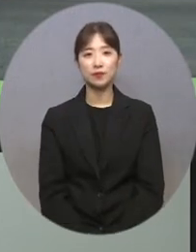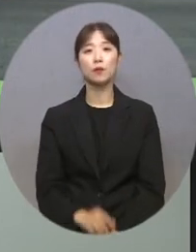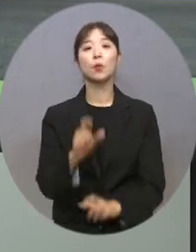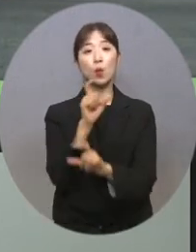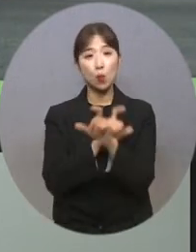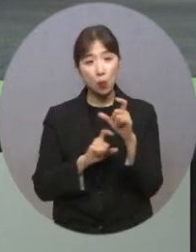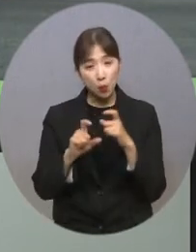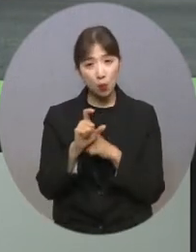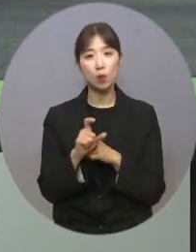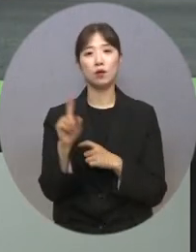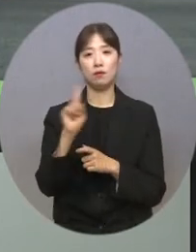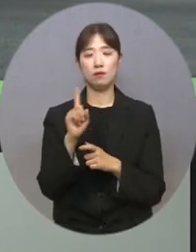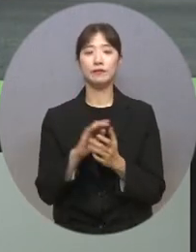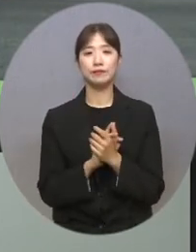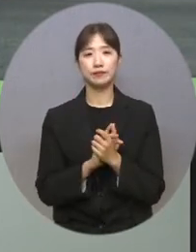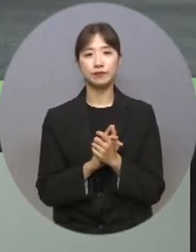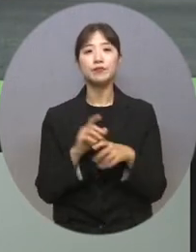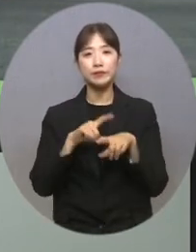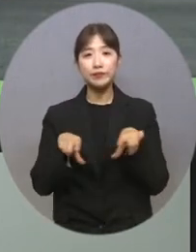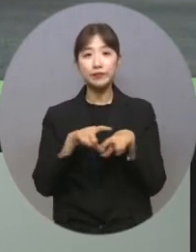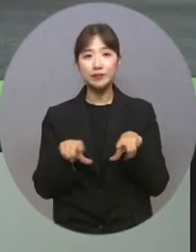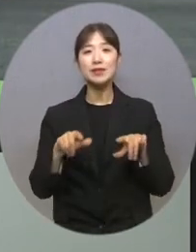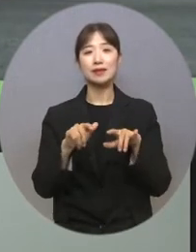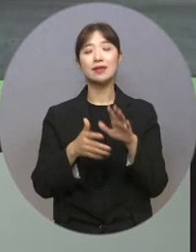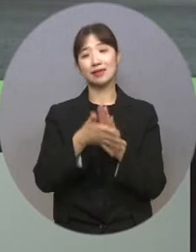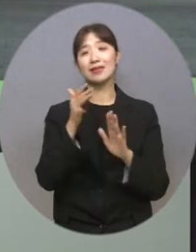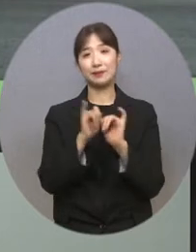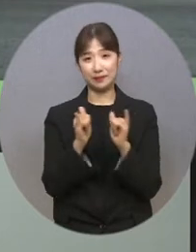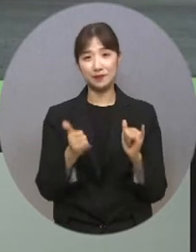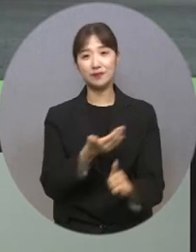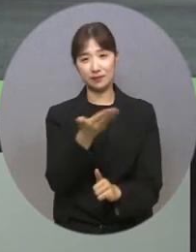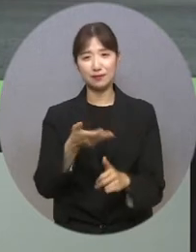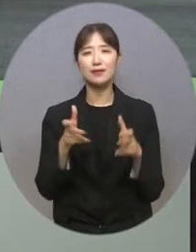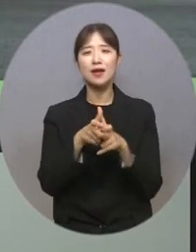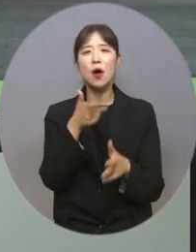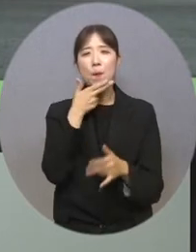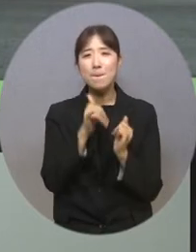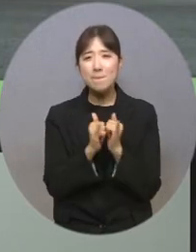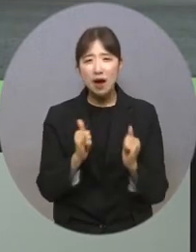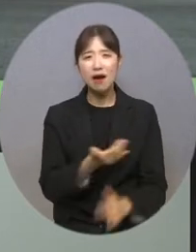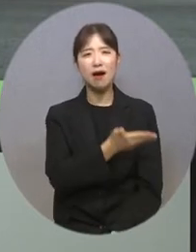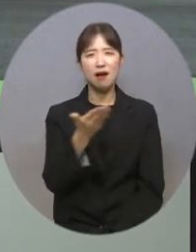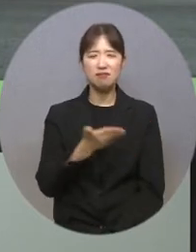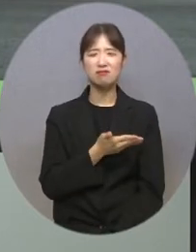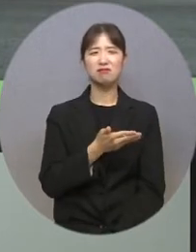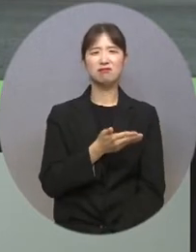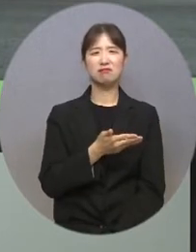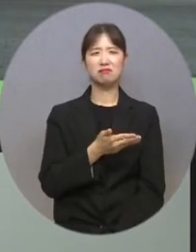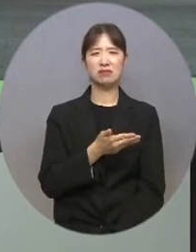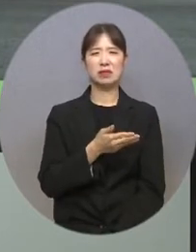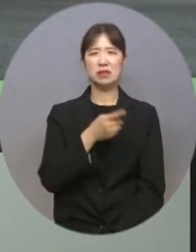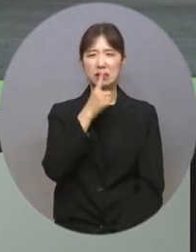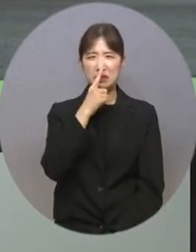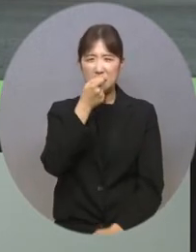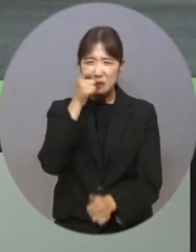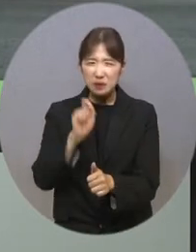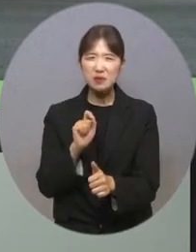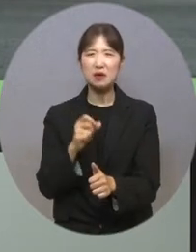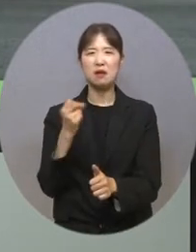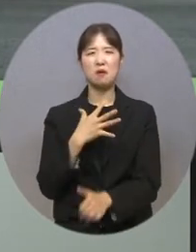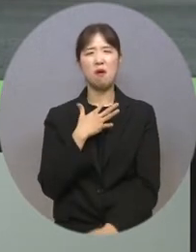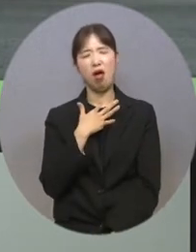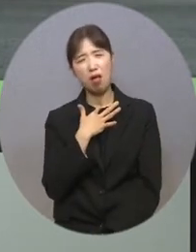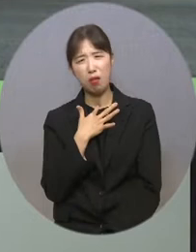나아가서는 어 일반 시민들 그리고 비장애인 분들께서 비난이나 혐오로 까지 할 수 있도록